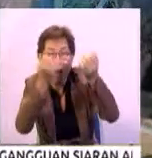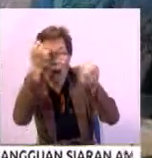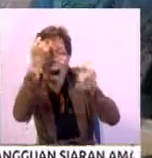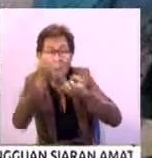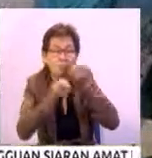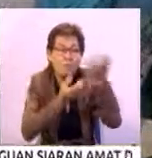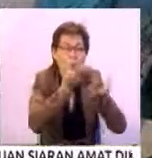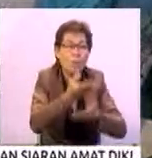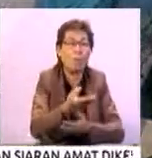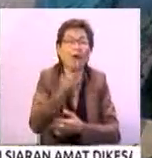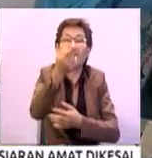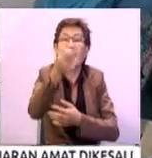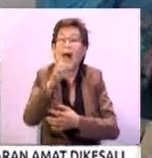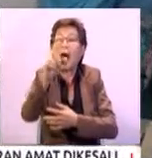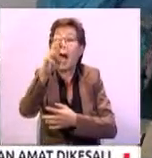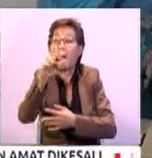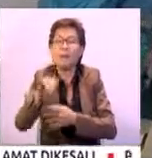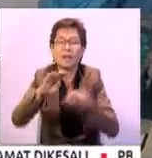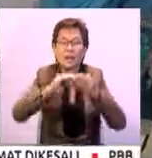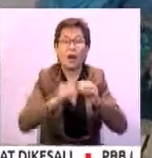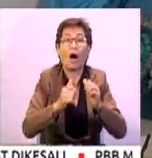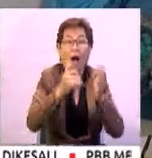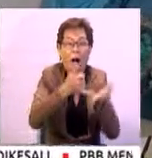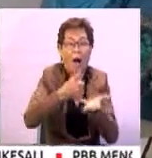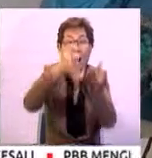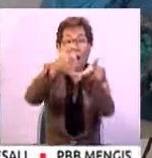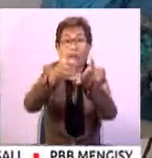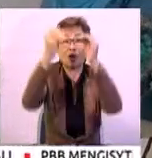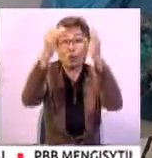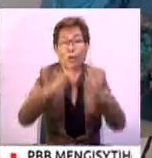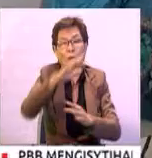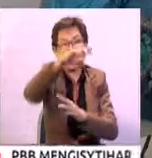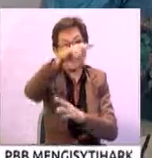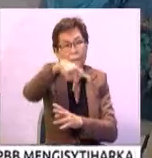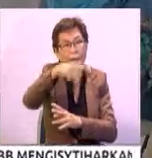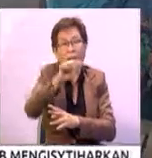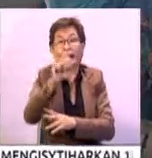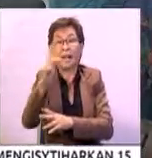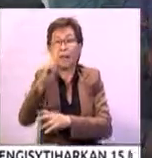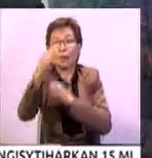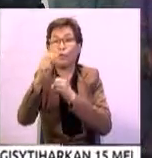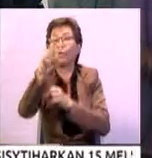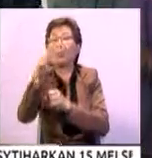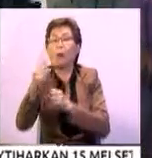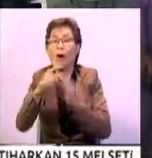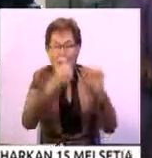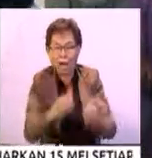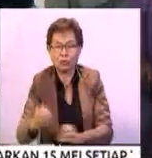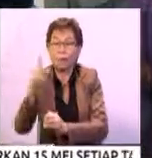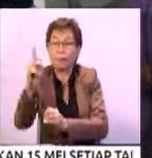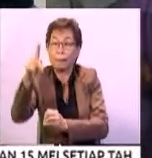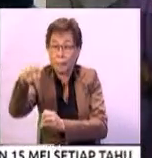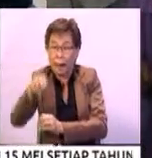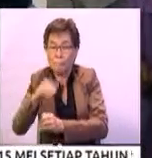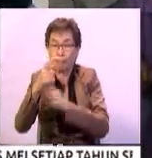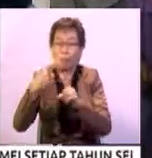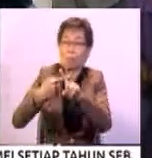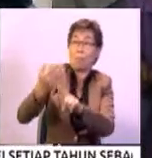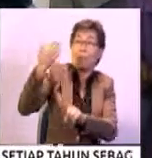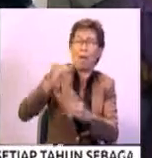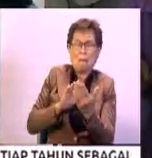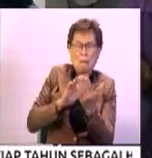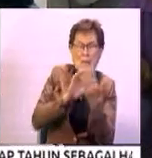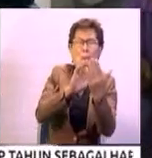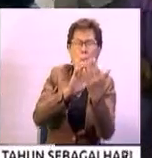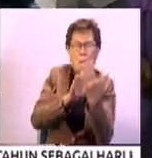Nur Halmi yang memperoleh tempat kedua Anugerah Guru Adiwira PAK21 Anjuran Kementerian Pelajaran bulan lepas terpaksa